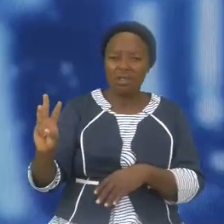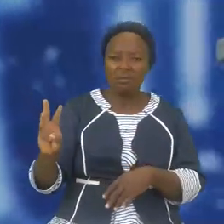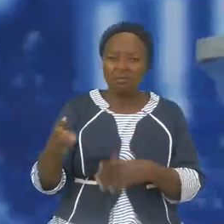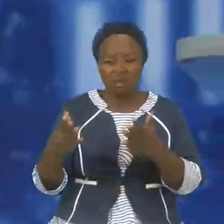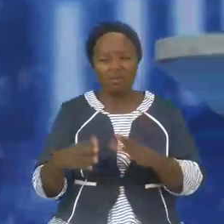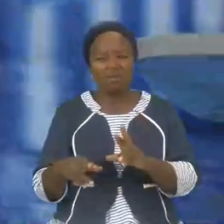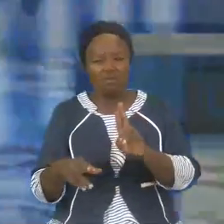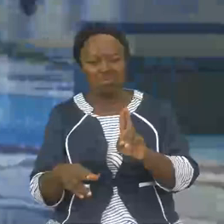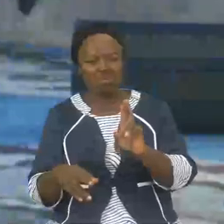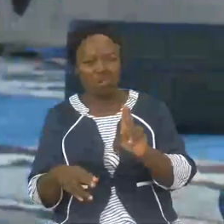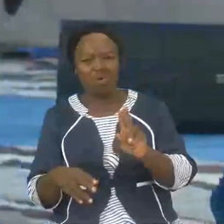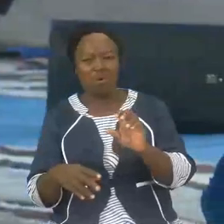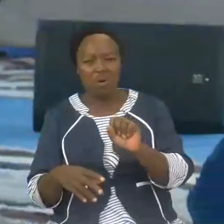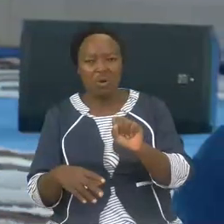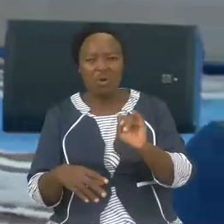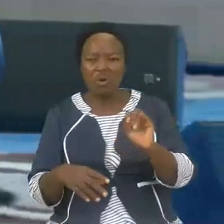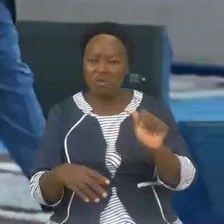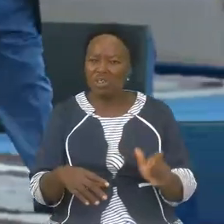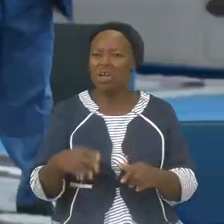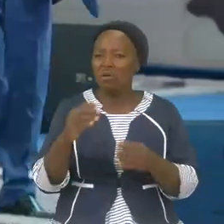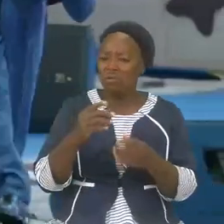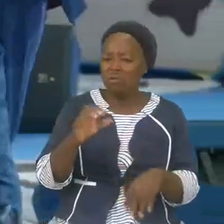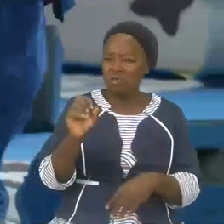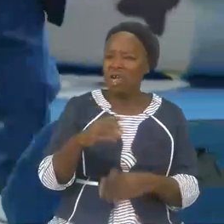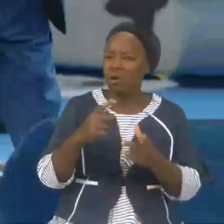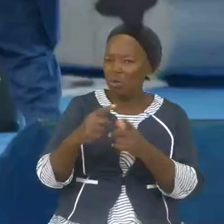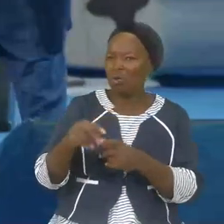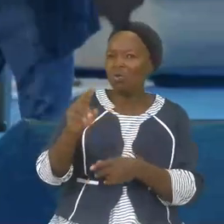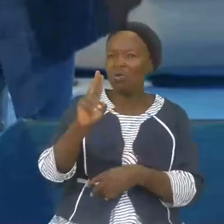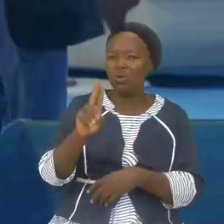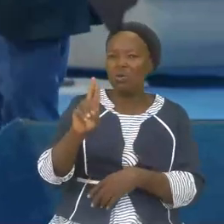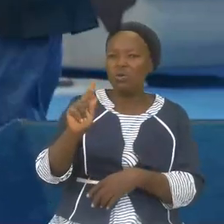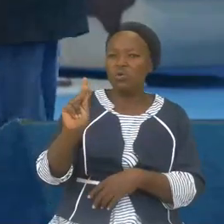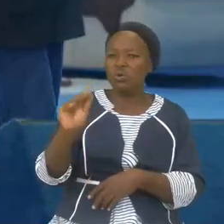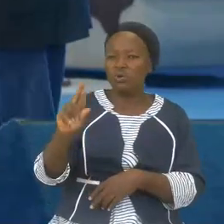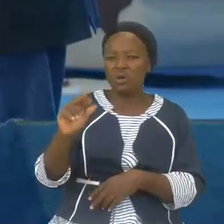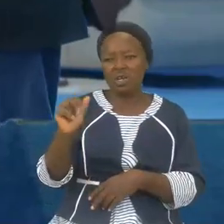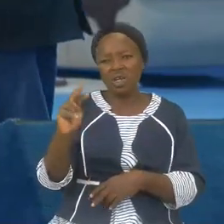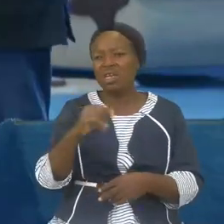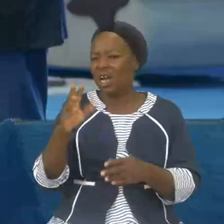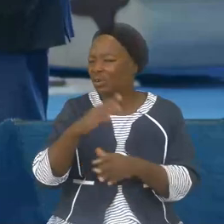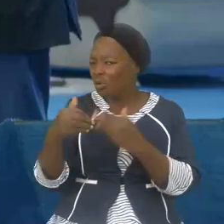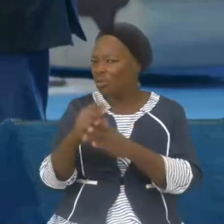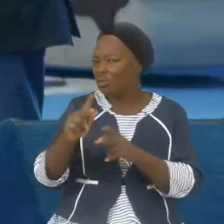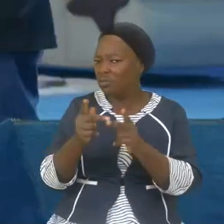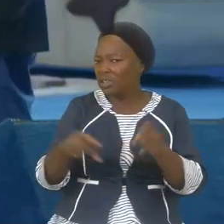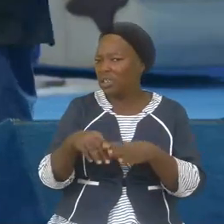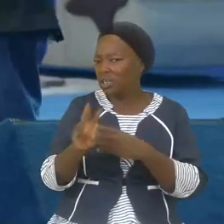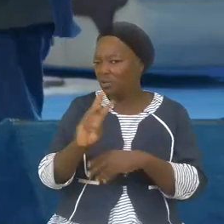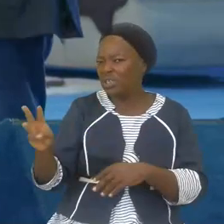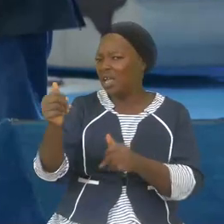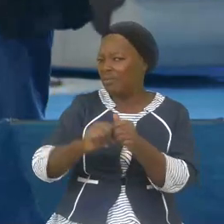à l'Occident, que ce soit en Russie, en Ukraine, que ce soit ce qui se passe dans tous les autres lieux de